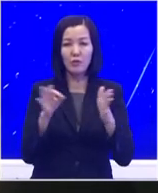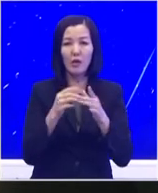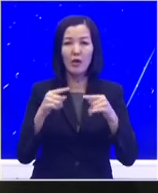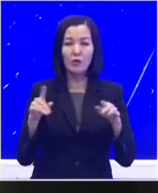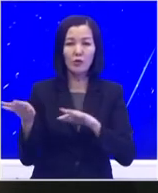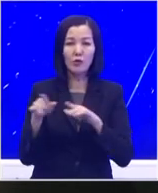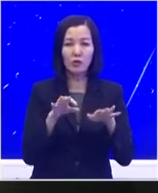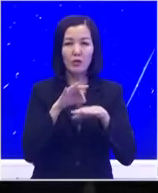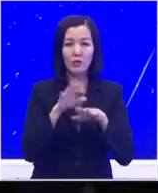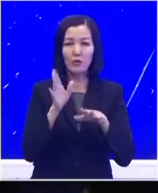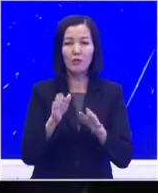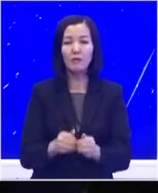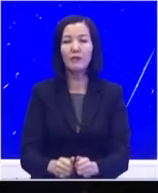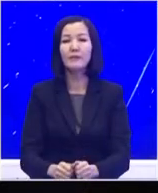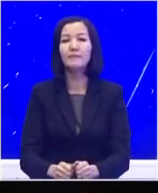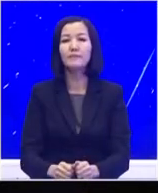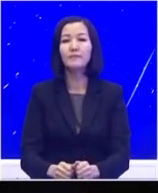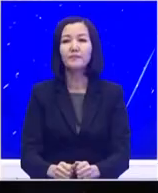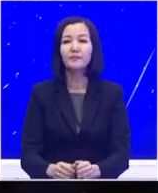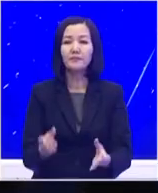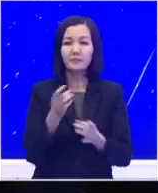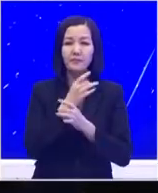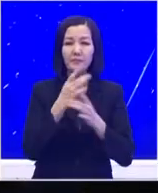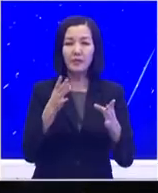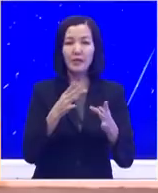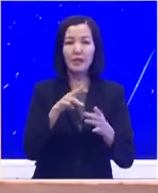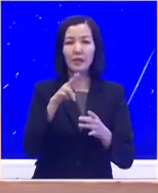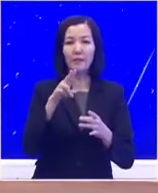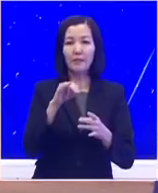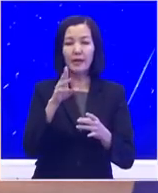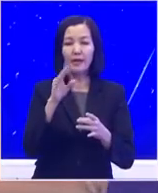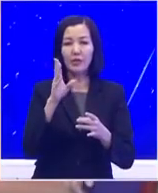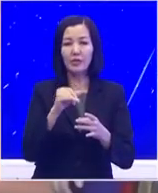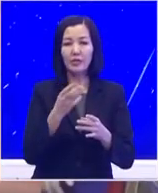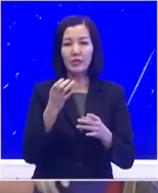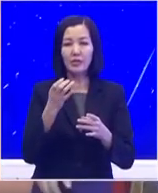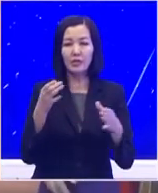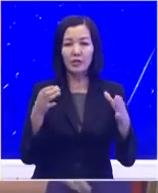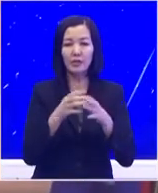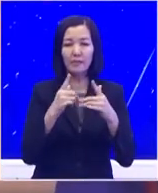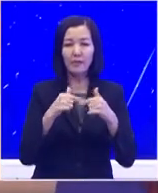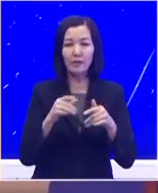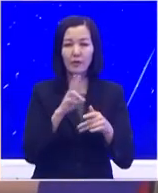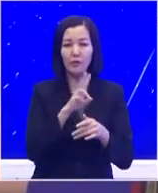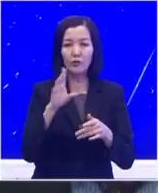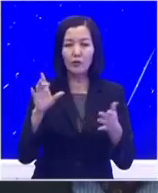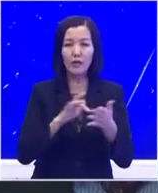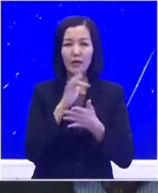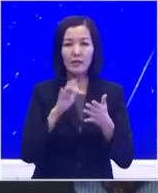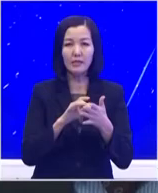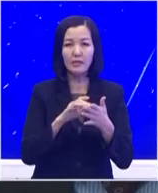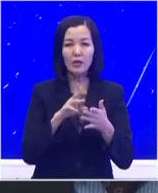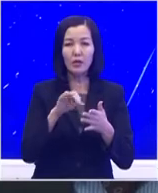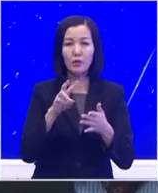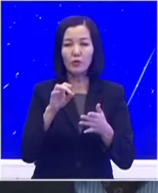іс-шаралар ұйымдастырамыз. Әл-Фарабидің мерейтойы аясында Париждегі ЮНЕСКО-ның штаб-пәтерінде Нұр-Сұлтан қаласында және Түркістан